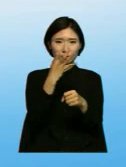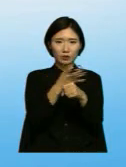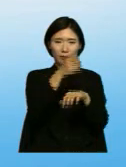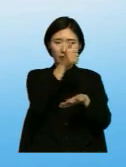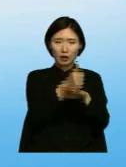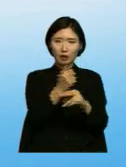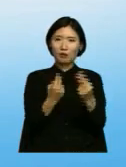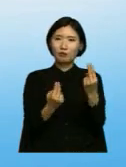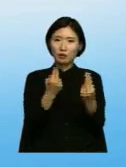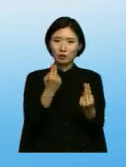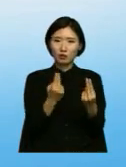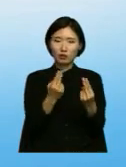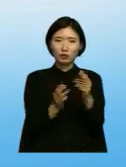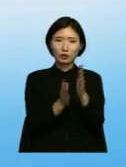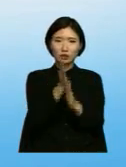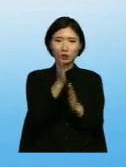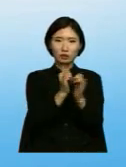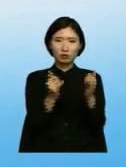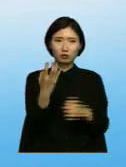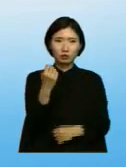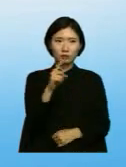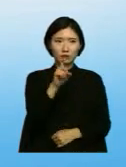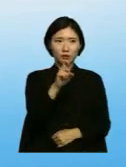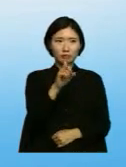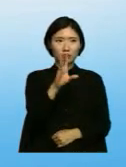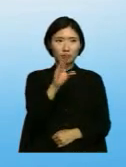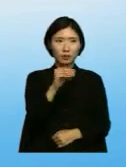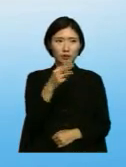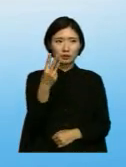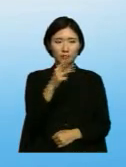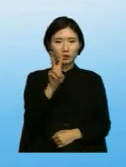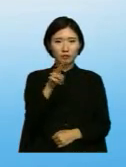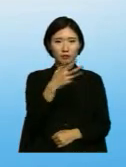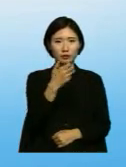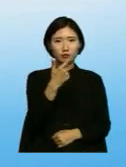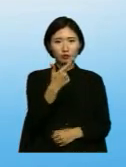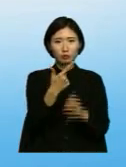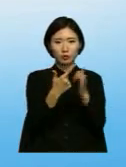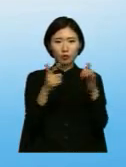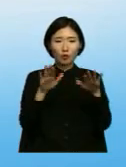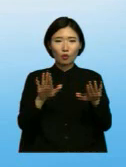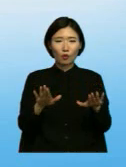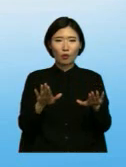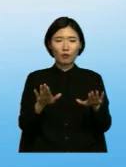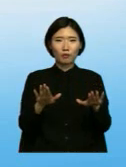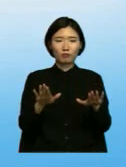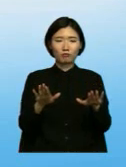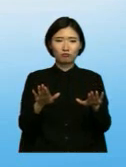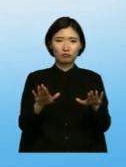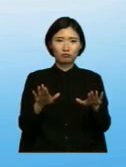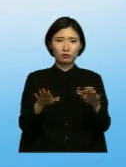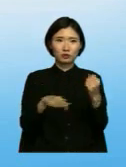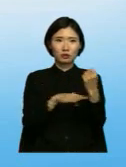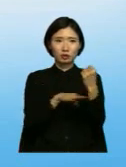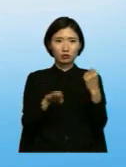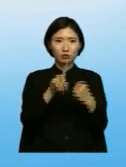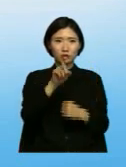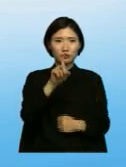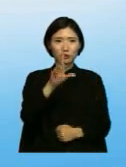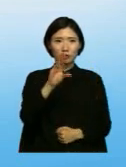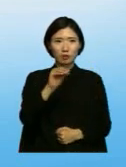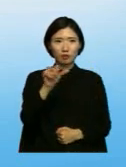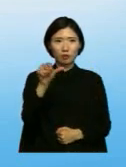비교했을 때 시의 인구는 11만 3천 2백 86명 에서 올해 6월 말을 기준으로 115,200